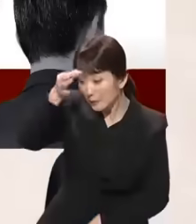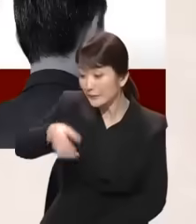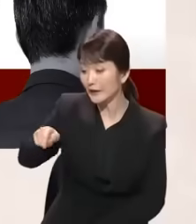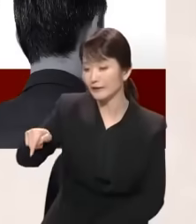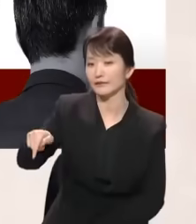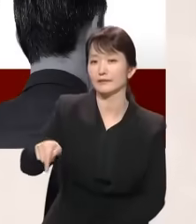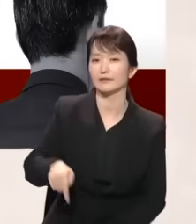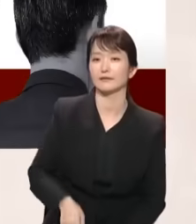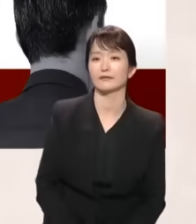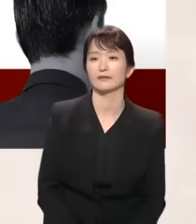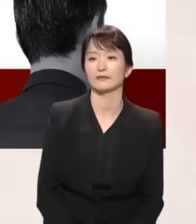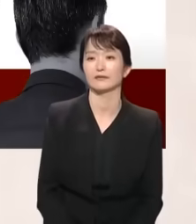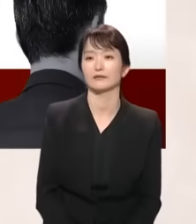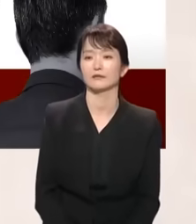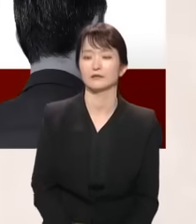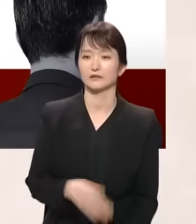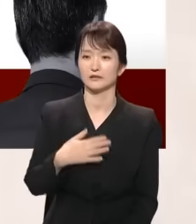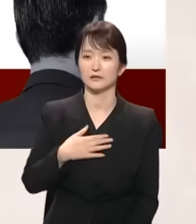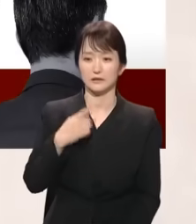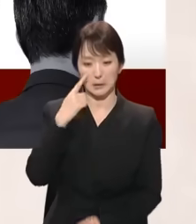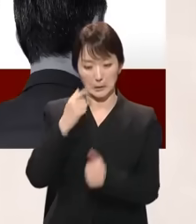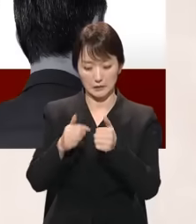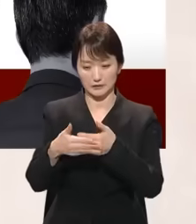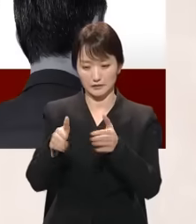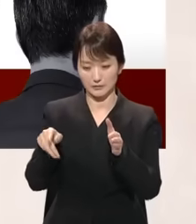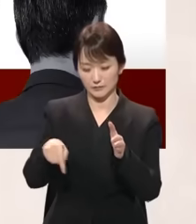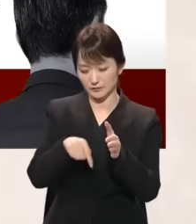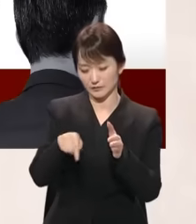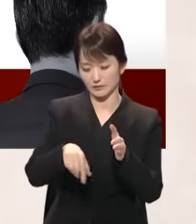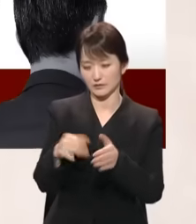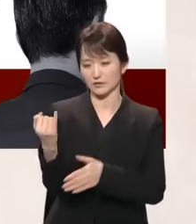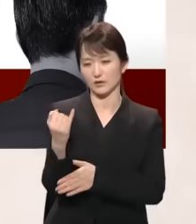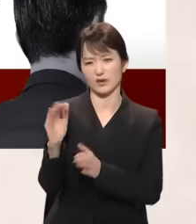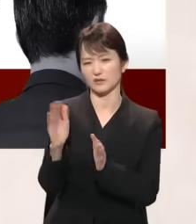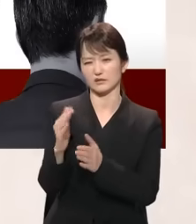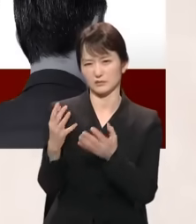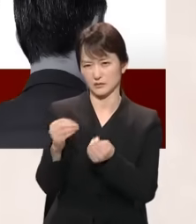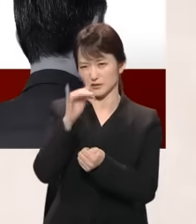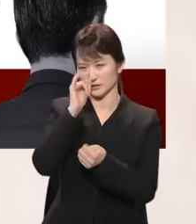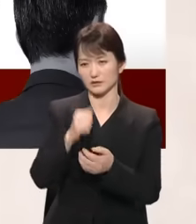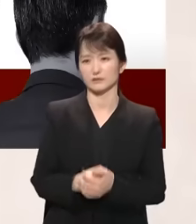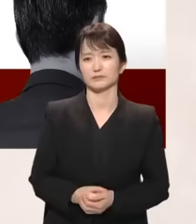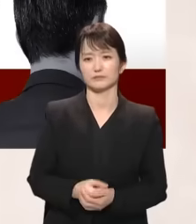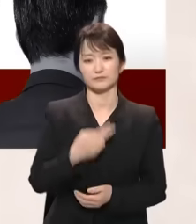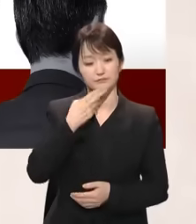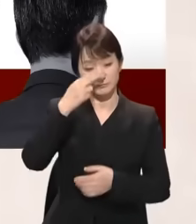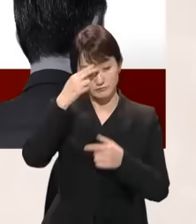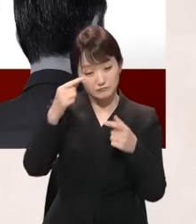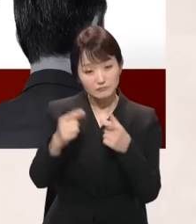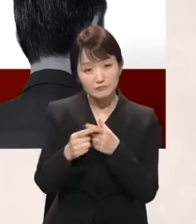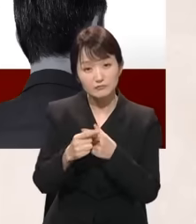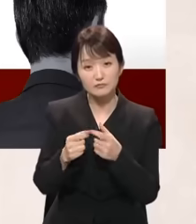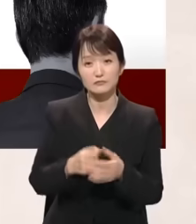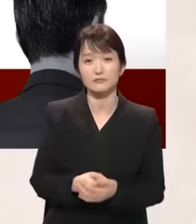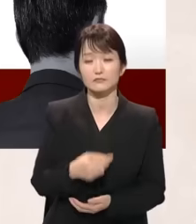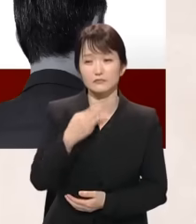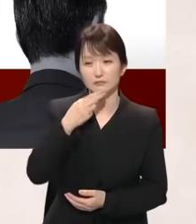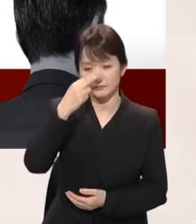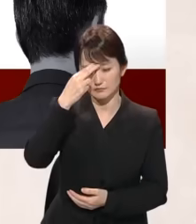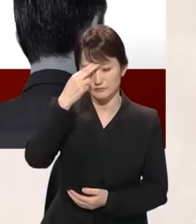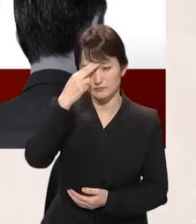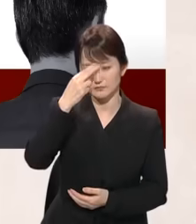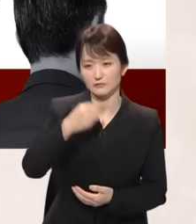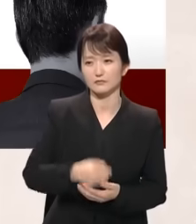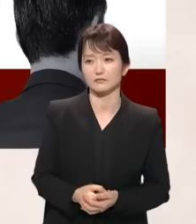했고 그리고 내 실험실에 워낙 여자 학생들이 많아서 난 학생들하고 회식을 할 때도 술 따라다라 소리도 하고 내가